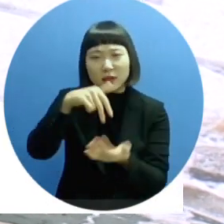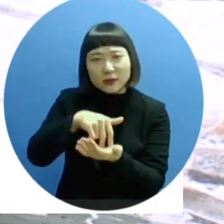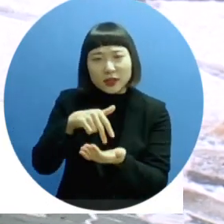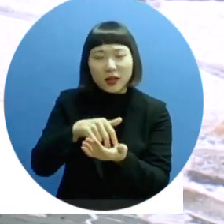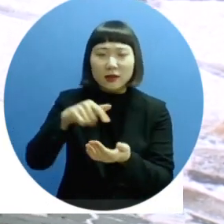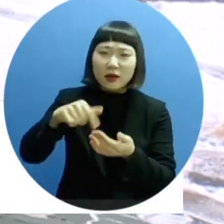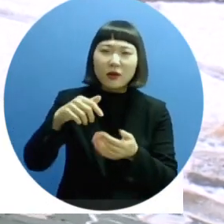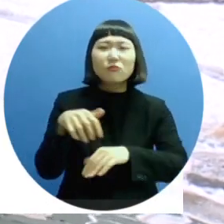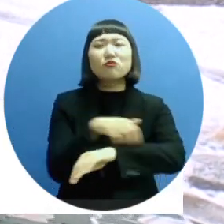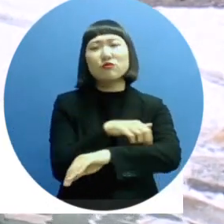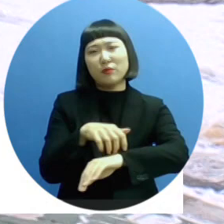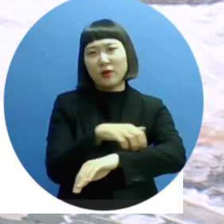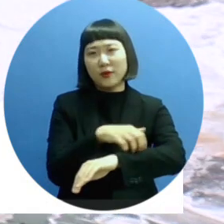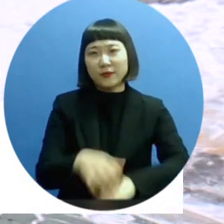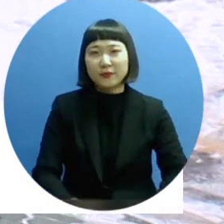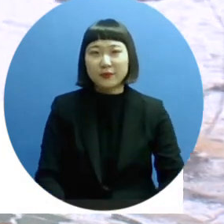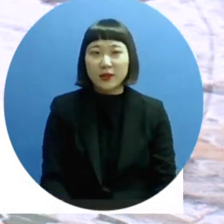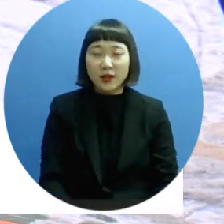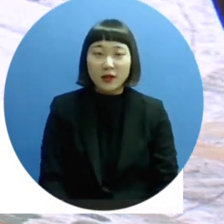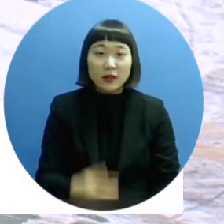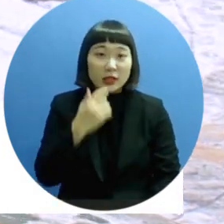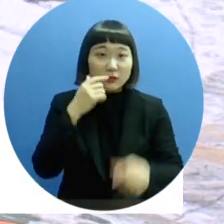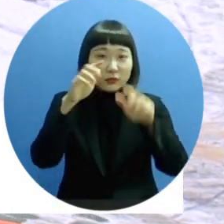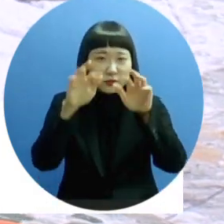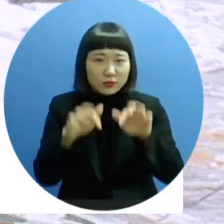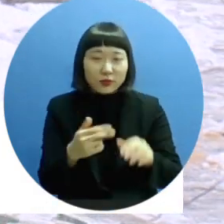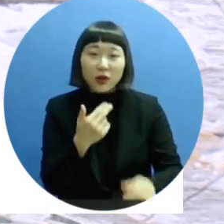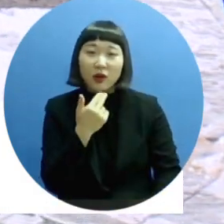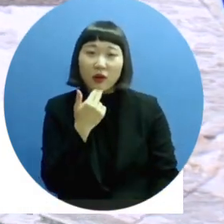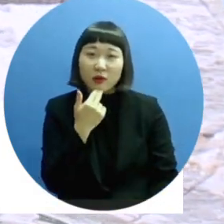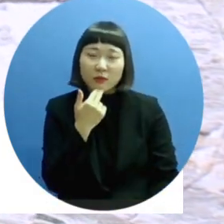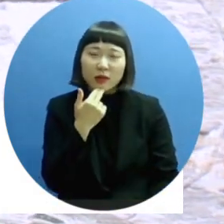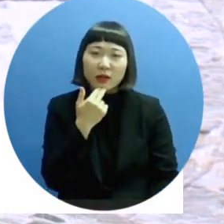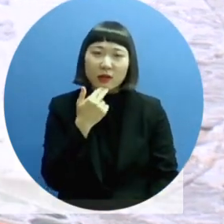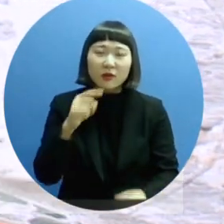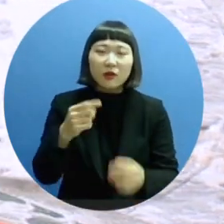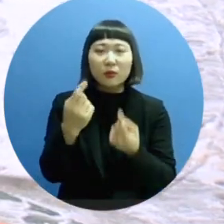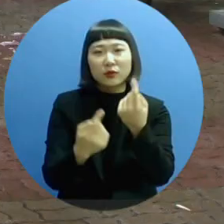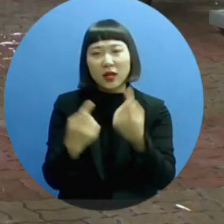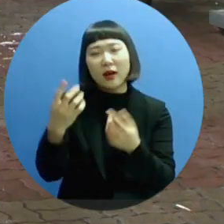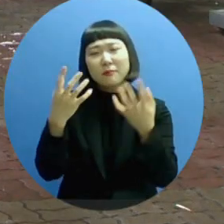아무래도. 눈 없는 것보다 불편해, 눈 많으면은. 다니기 힘든지, 아무래도.